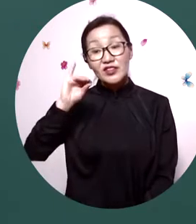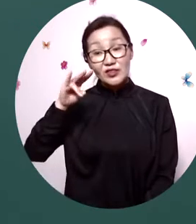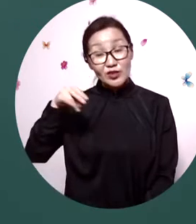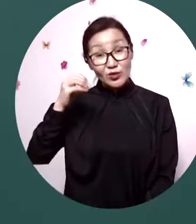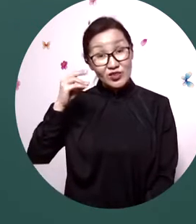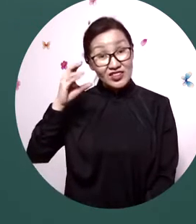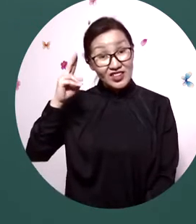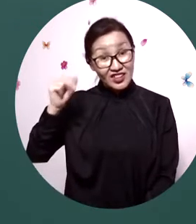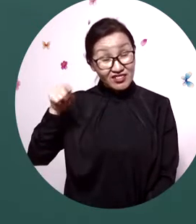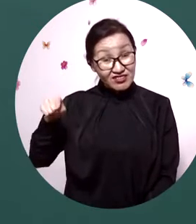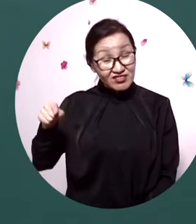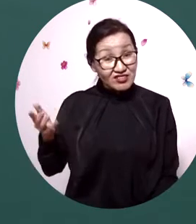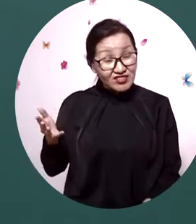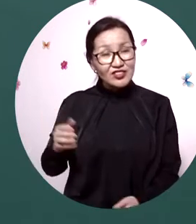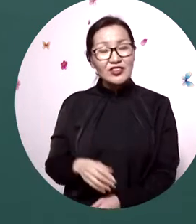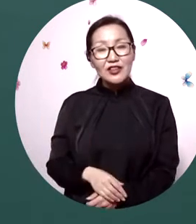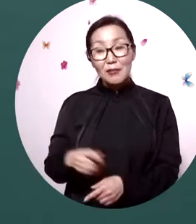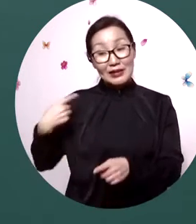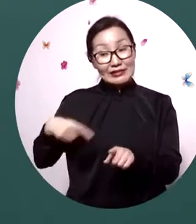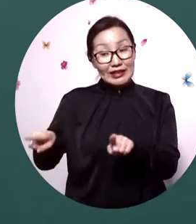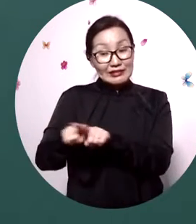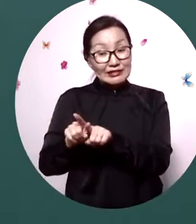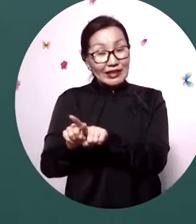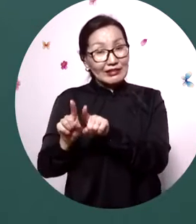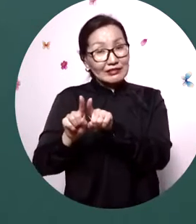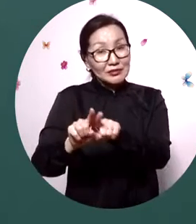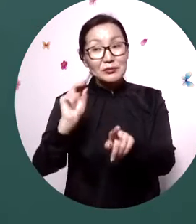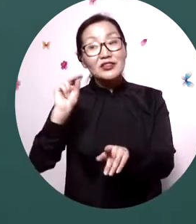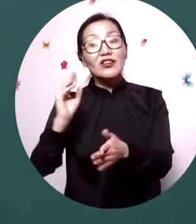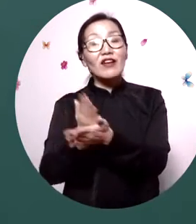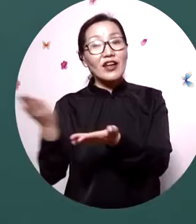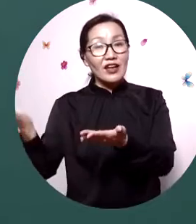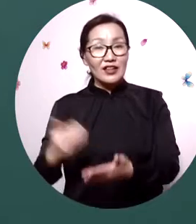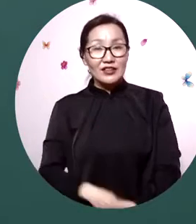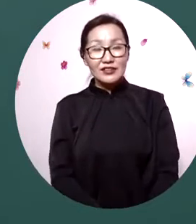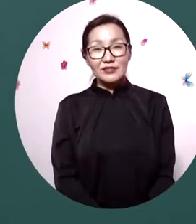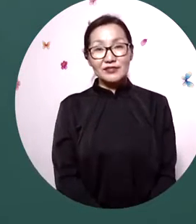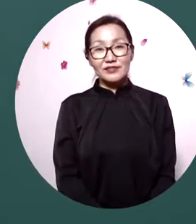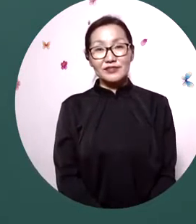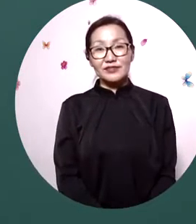ЮНЕСКО гэдэг нь за багштайгаа зэрэгцээд яваа багш. Зэрэг бичээд явъя.